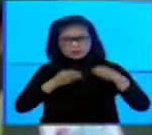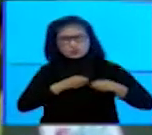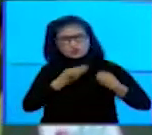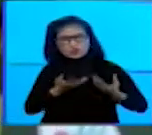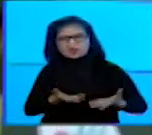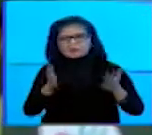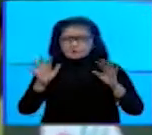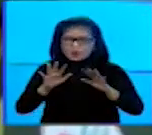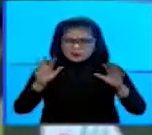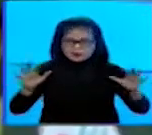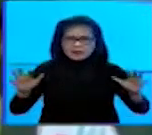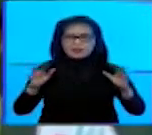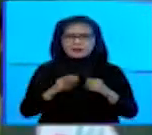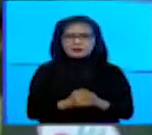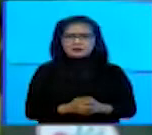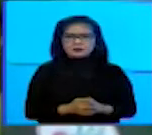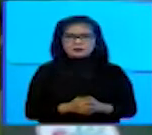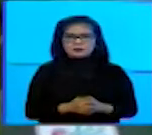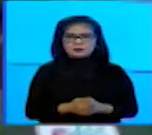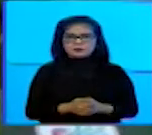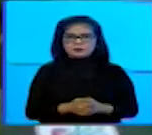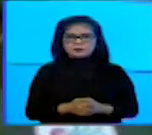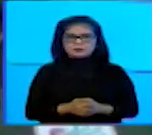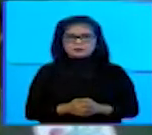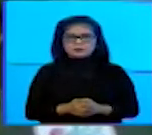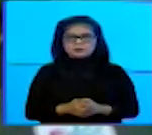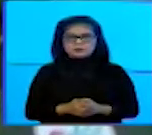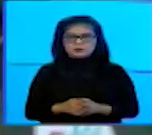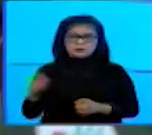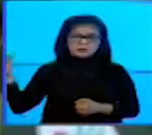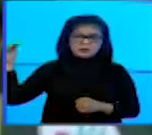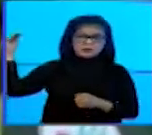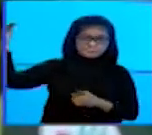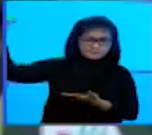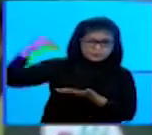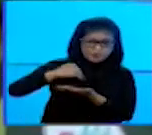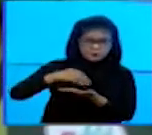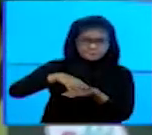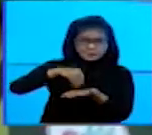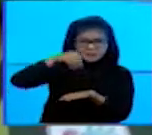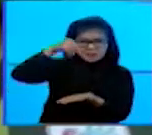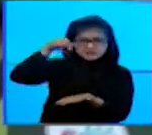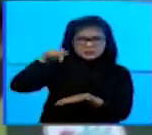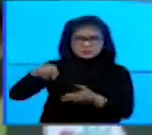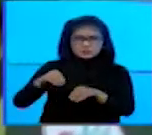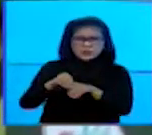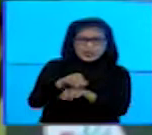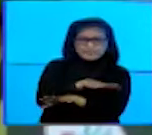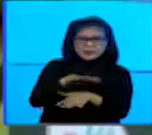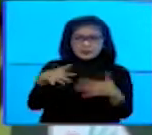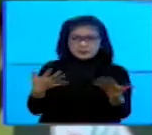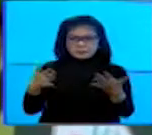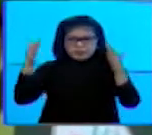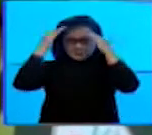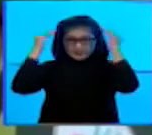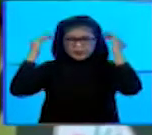Impor beras ternyata akhirnya terjadi dengan penurunan harga yang di tingkat petani. Dulu harganya sebelum ada informasi